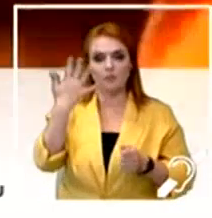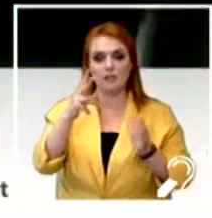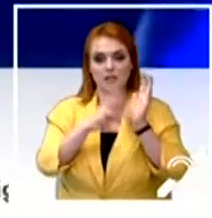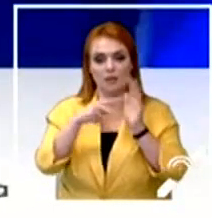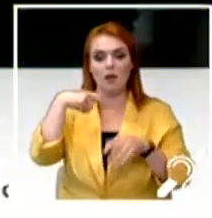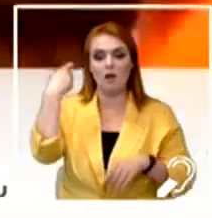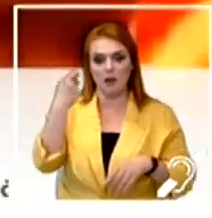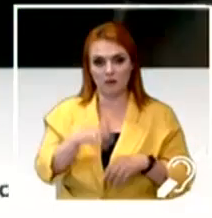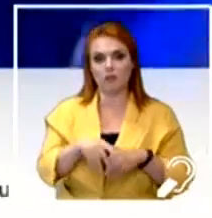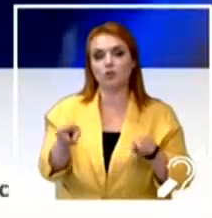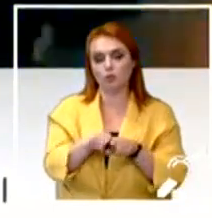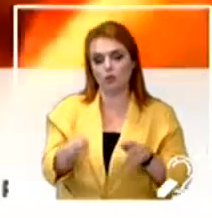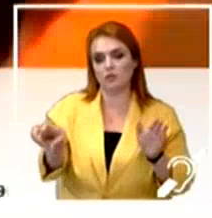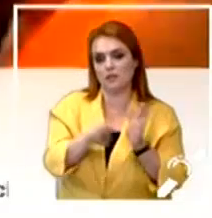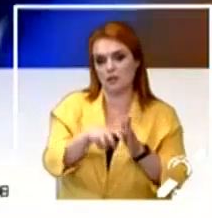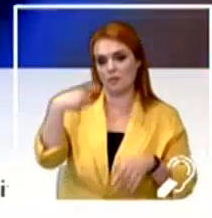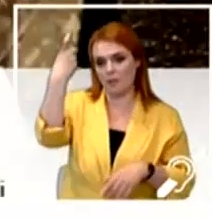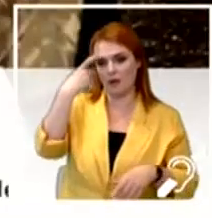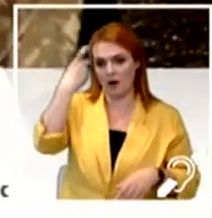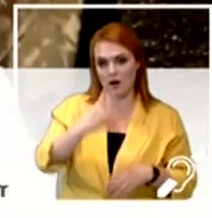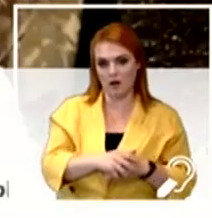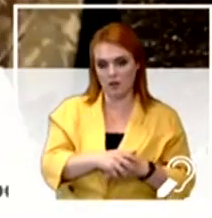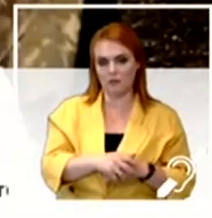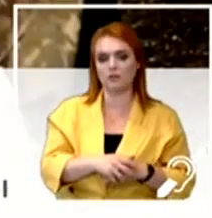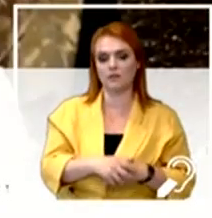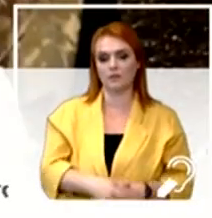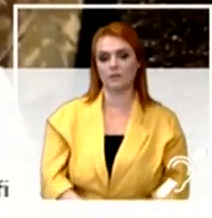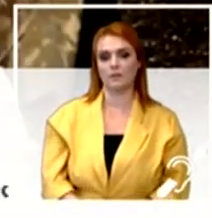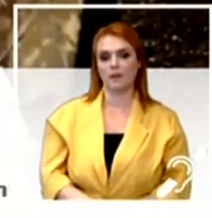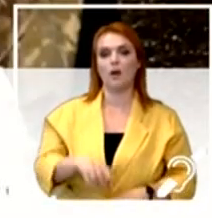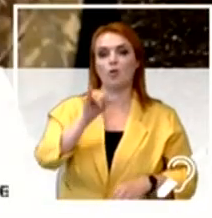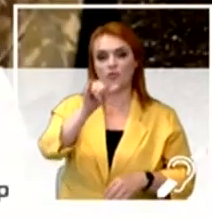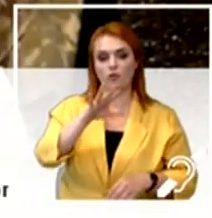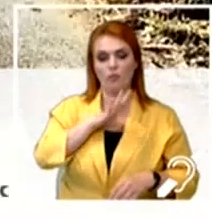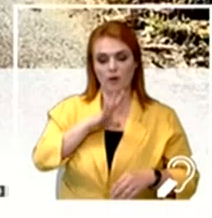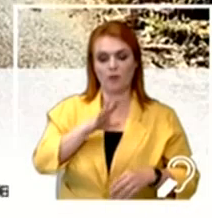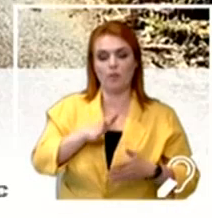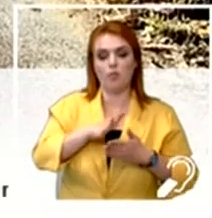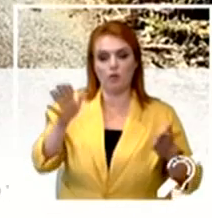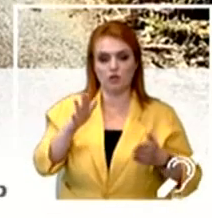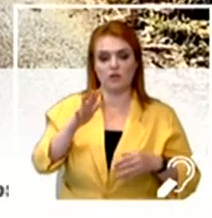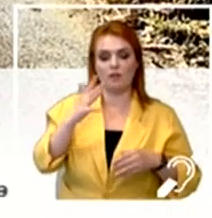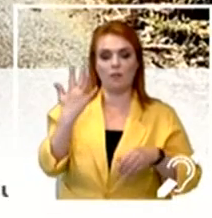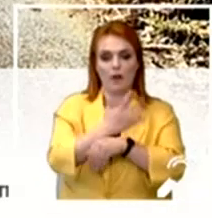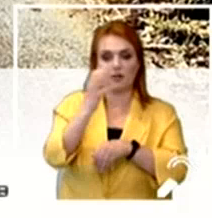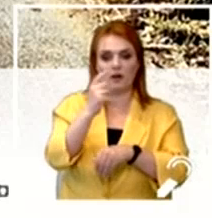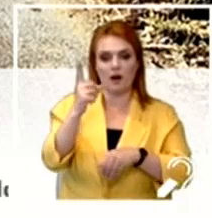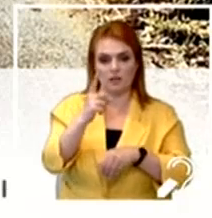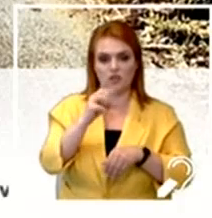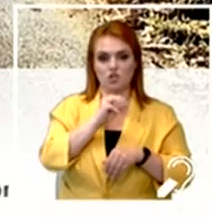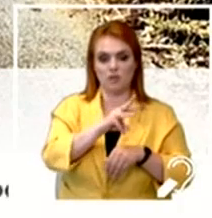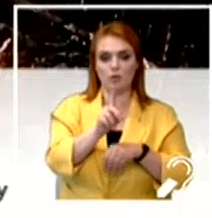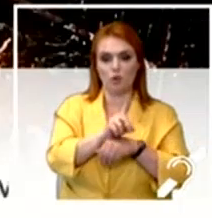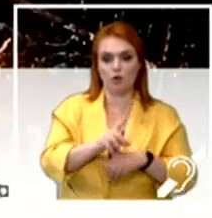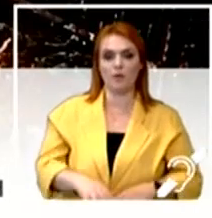a urcat beat la volan cu o concentrație de alcool în aerul expirat de 5 ori mai mare decât cea admisă de lege. Supărat,